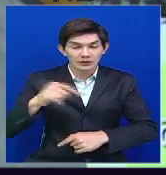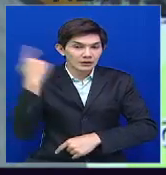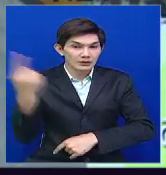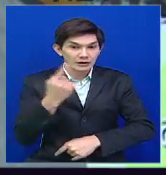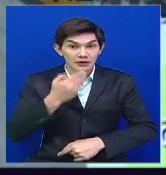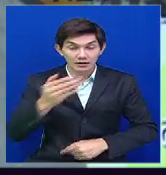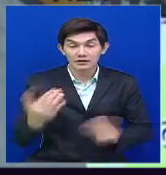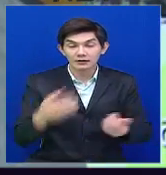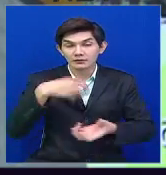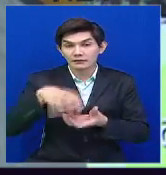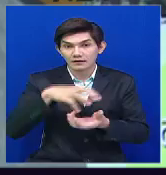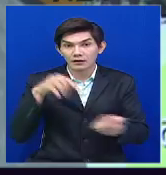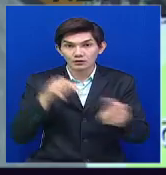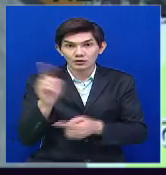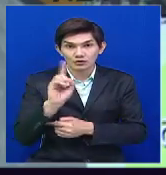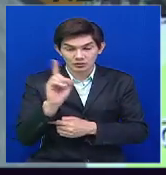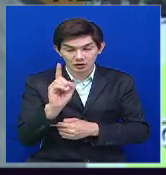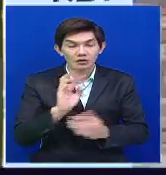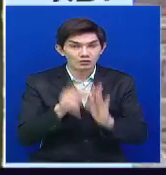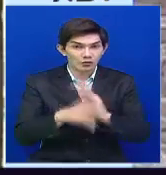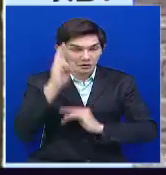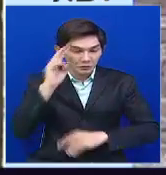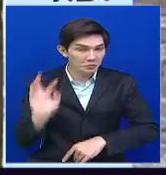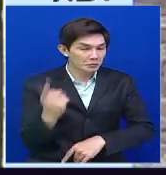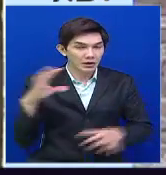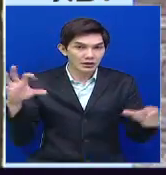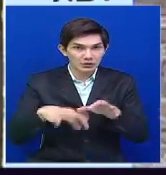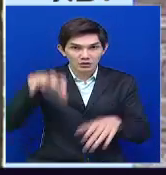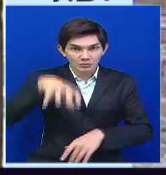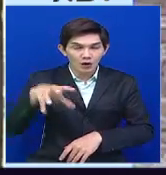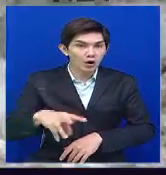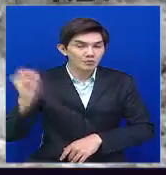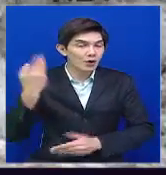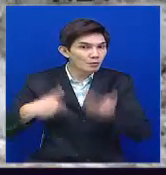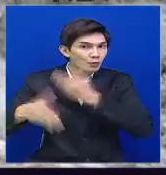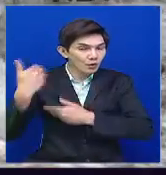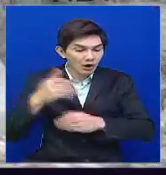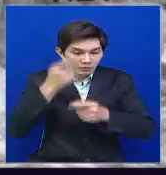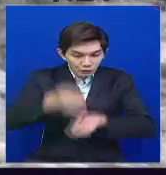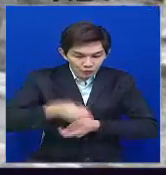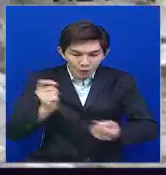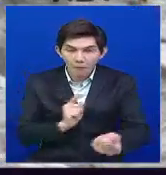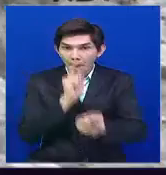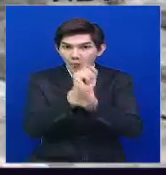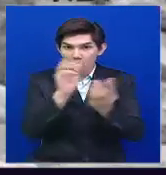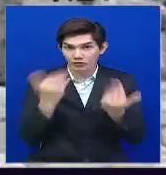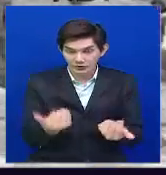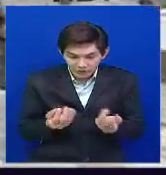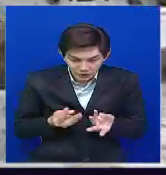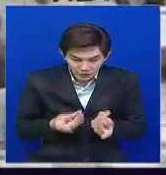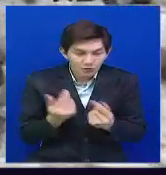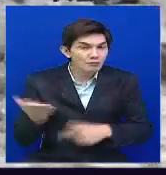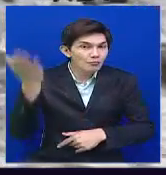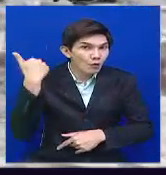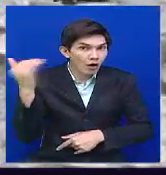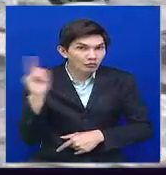างยั่งยืนกล่าวว่าการสร้างองค์ความรู้ใหม่เกี่ยวกับเมืองโบราณสถานอู่ทองที่เพิ่งขุดพบซึ่งเคยเป็นดินแดนสุวรรณภูมิที่